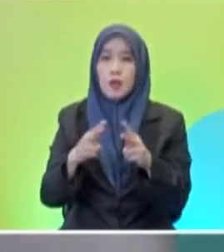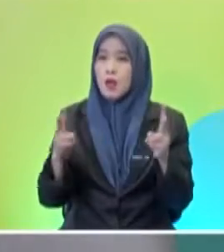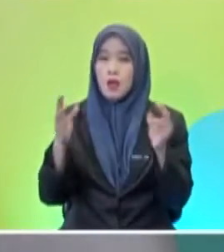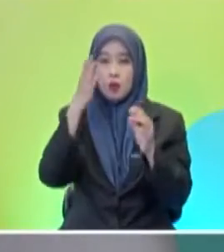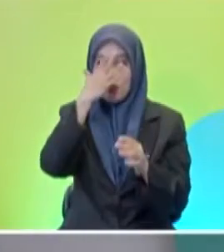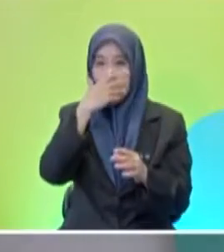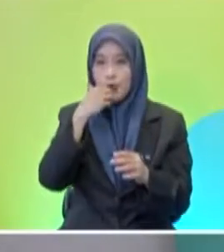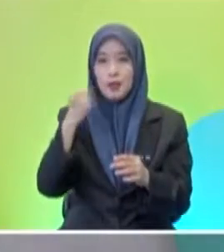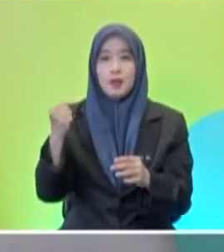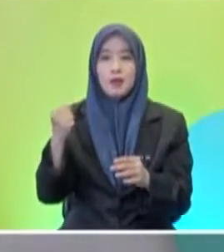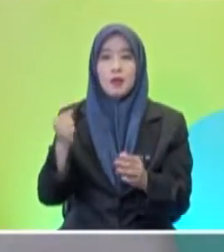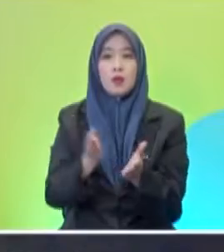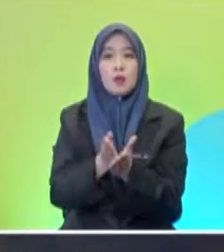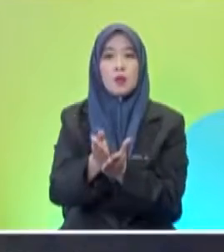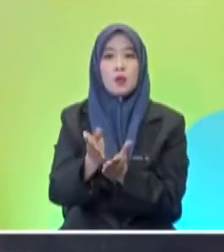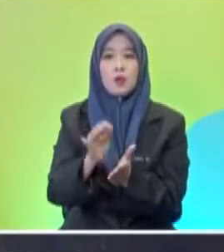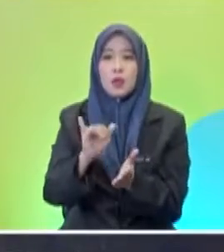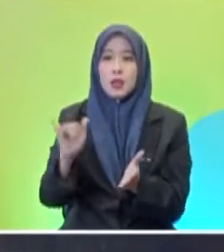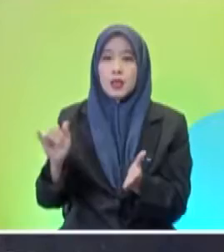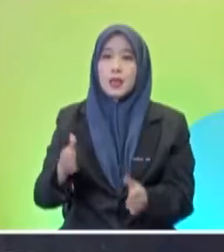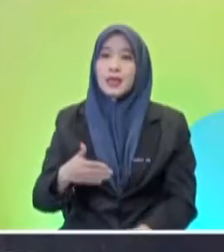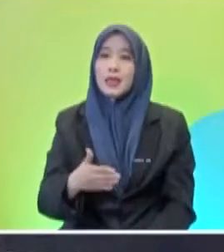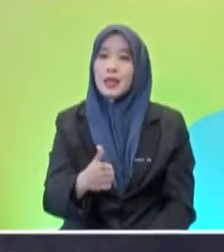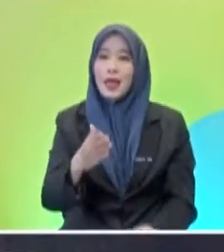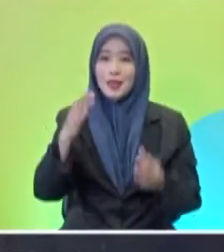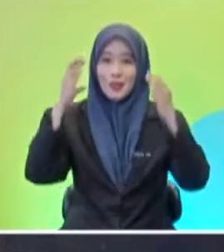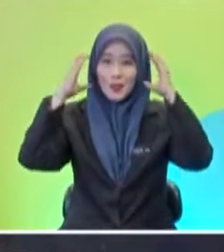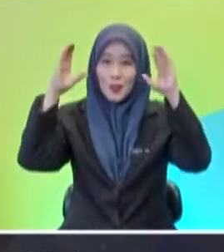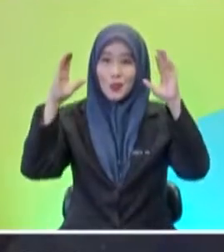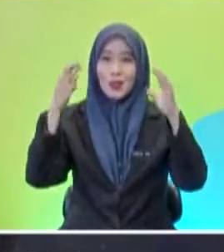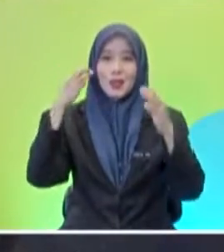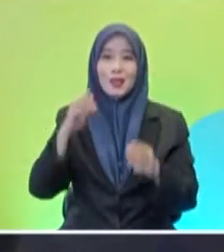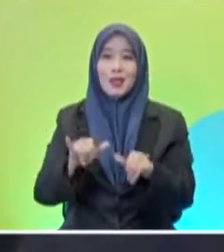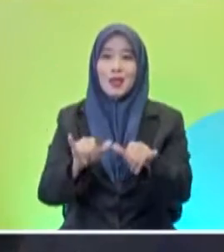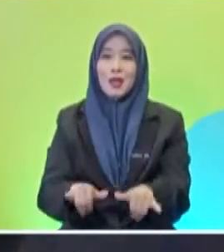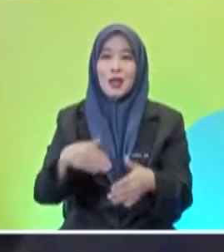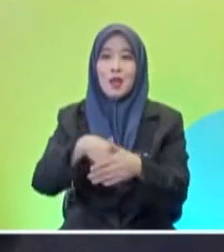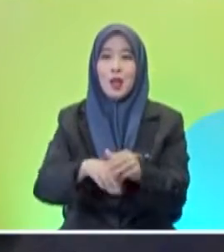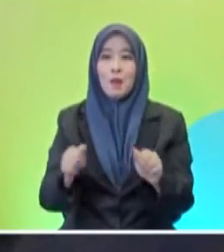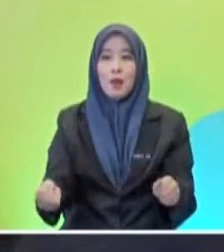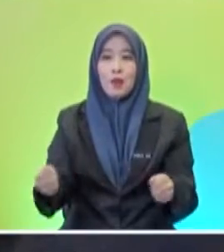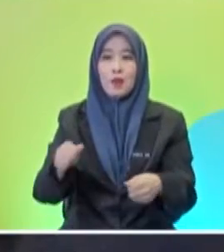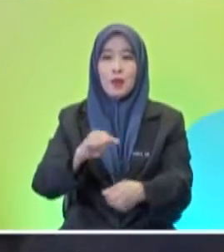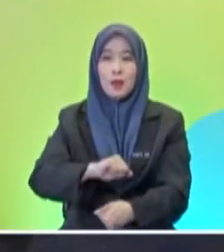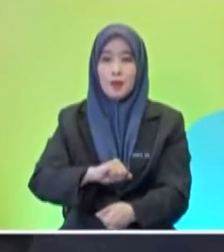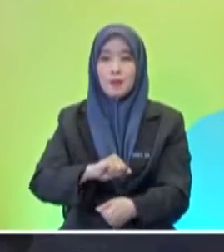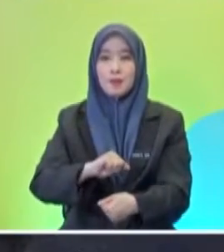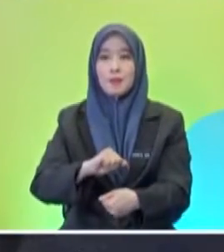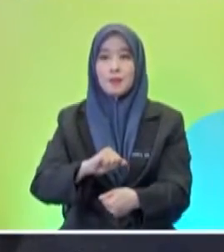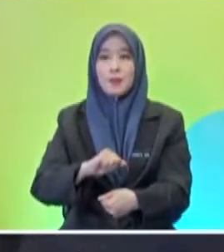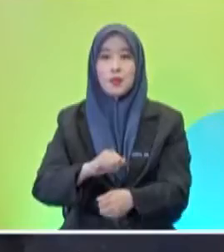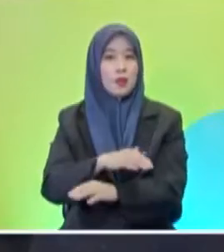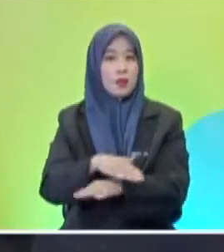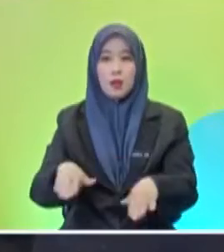Okey. Ha, seterusnya. Ikan, cikgu. Ha, tinggal di dalam akuarium. Jangan lupa, jangan bagi